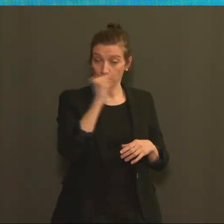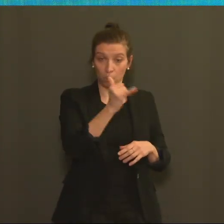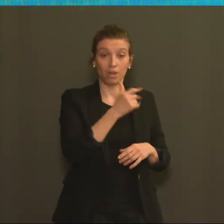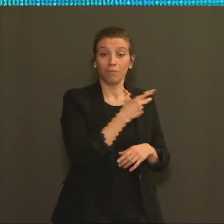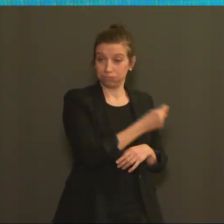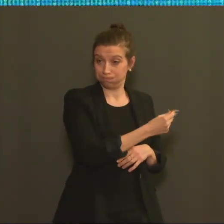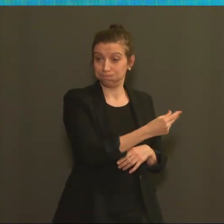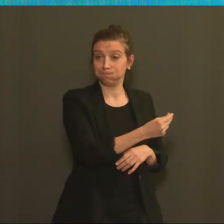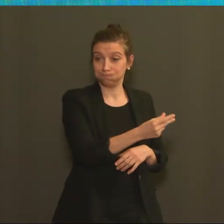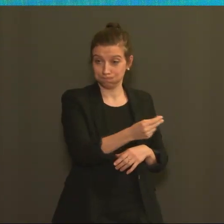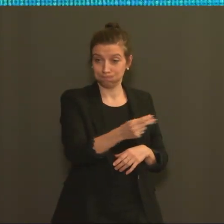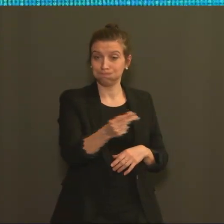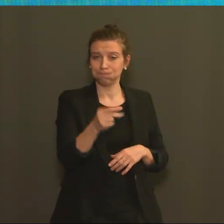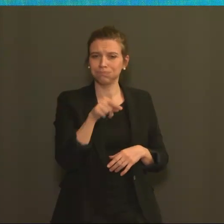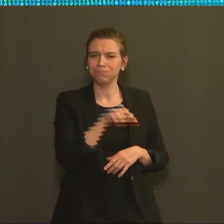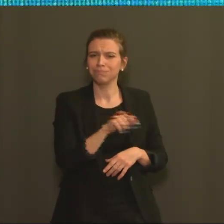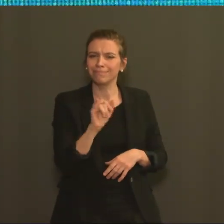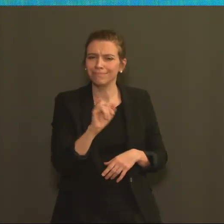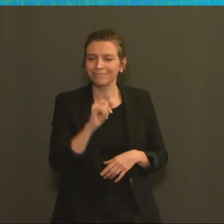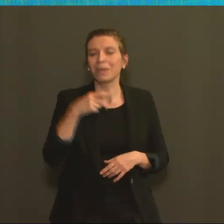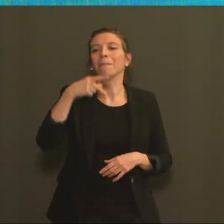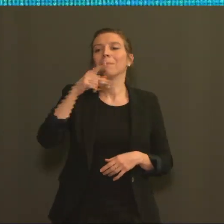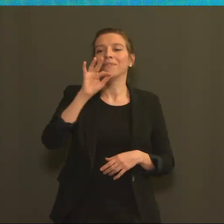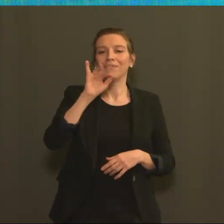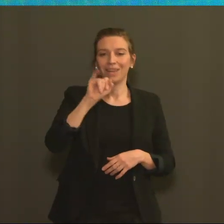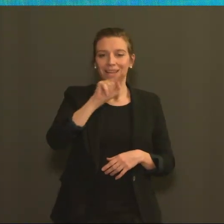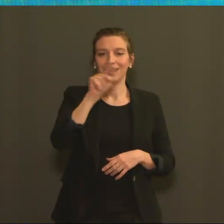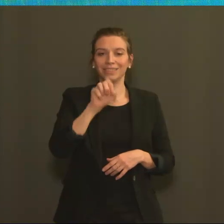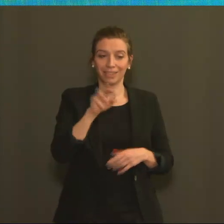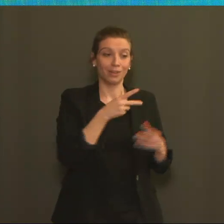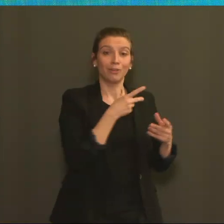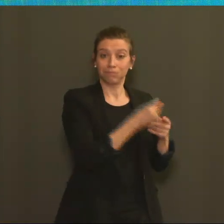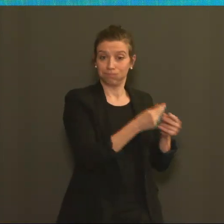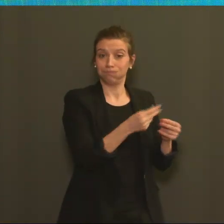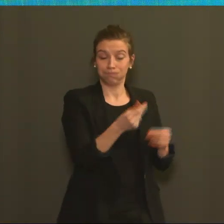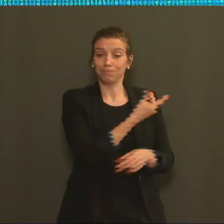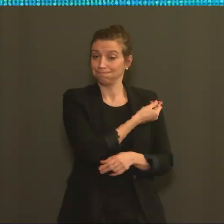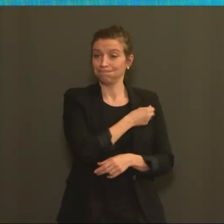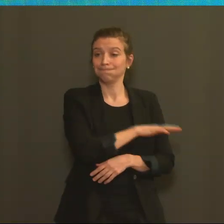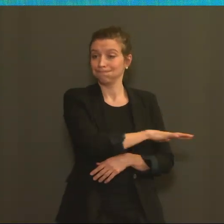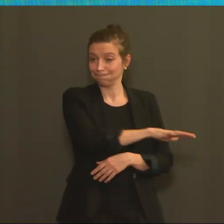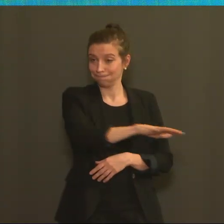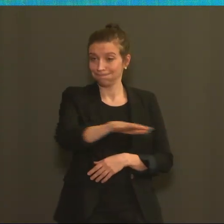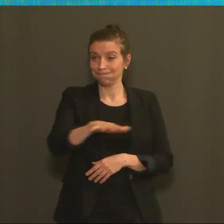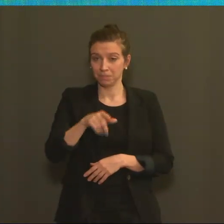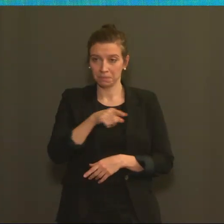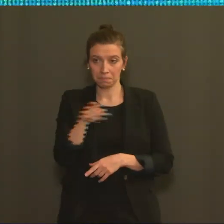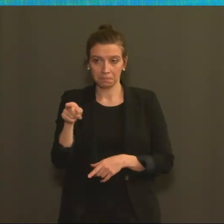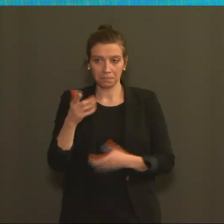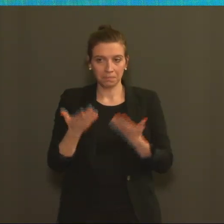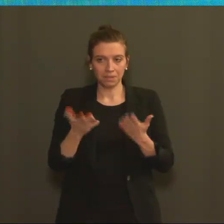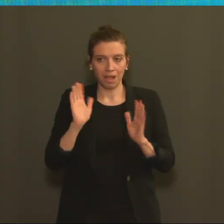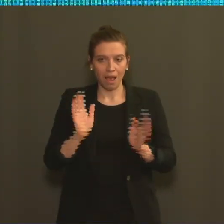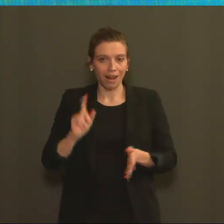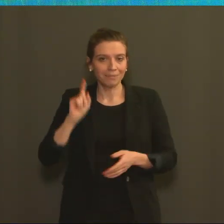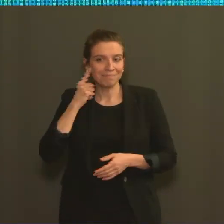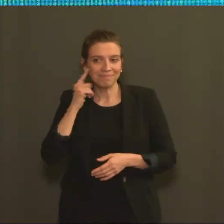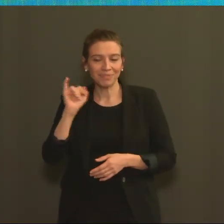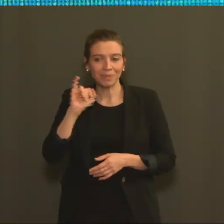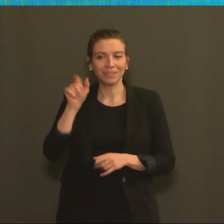schema en zoals u misschien weet heeft ook zoals hermans gisteren zijn twee de injectie greetz ontvangen